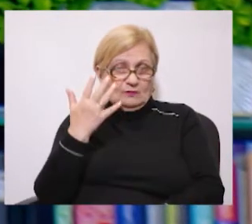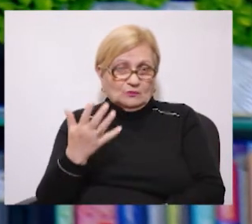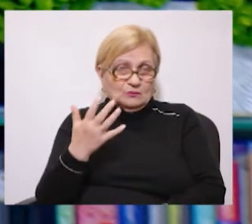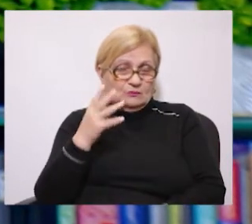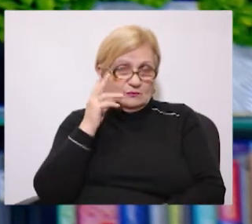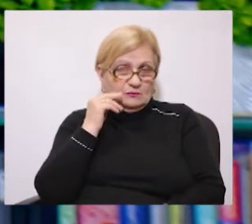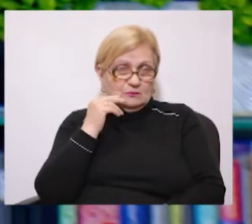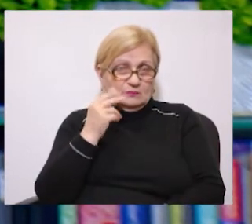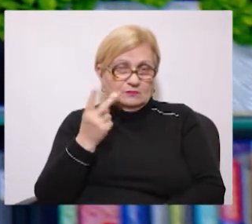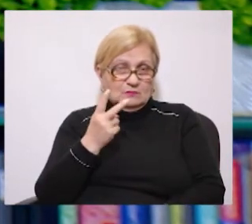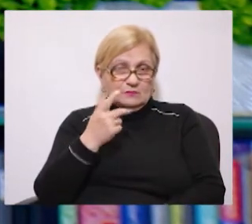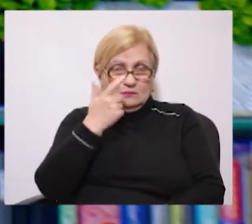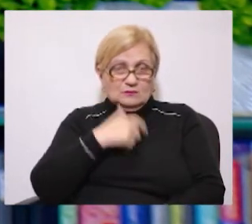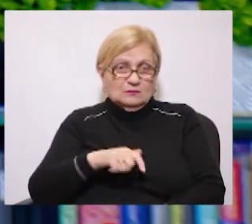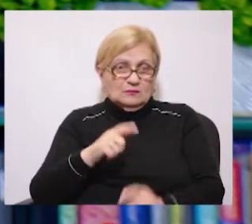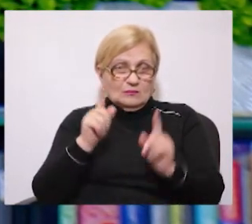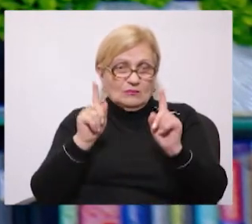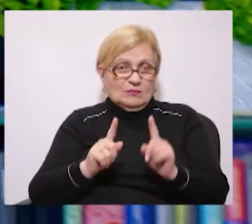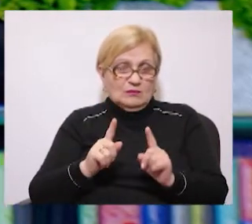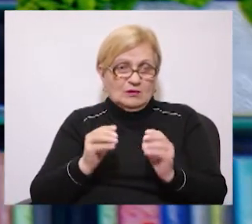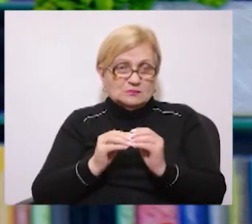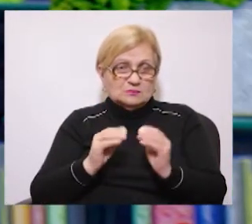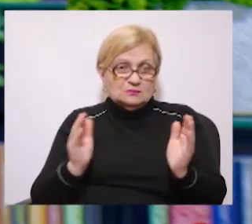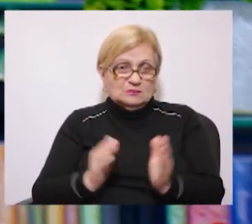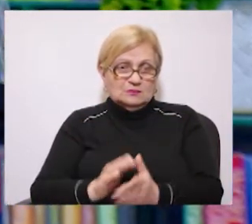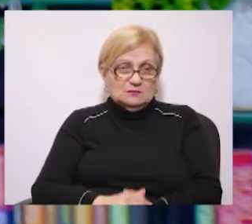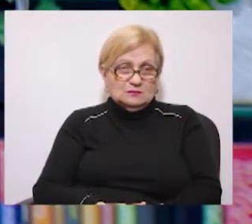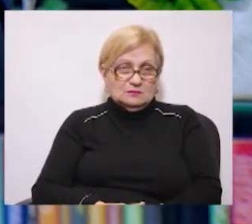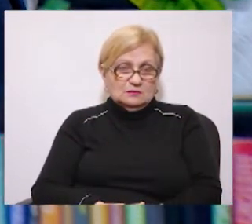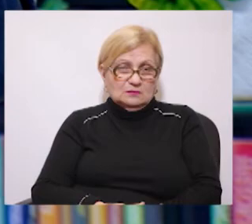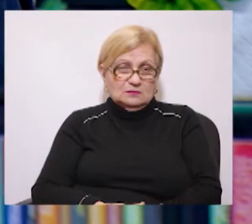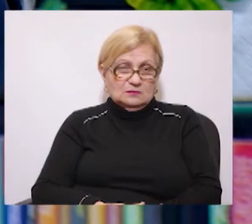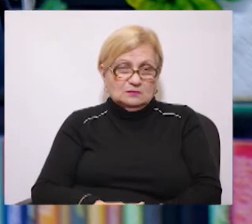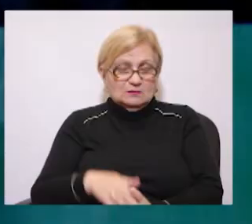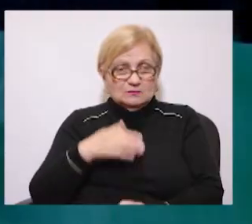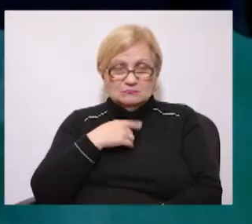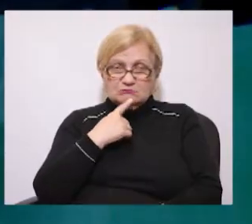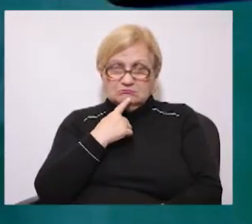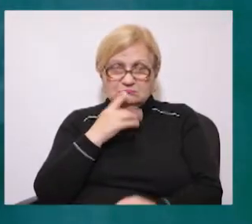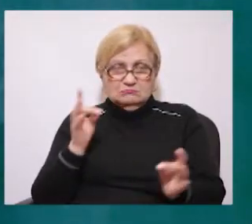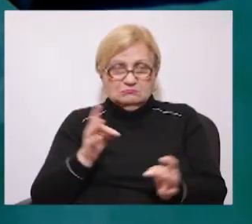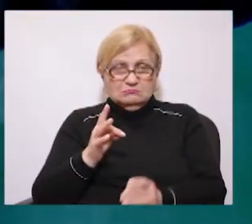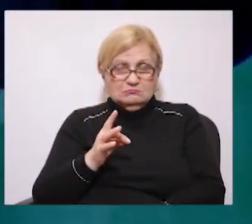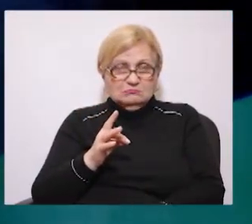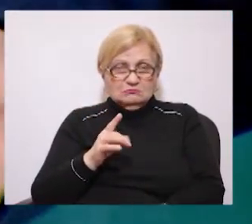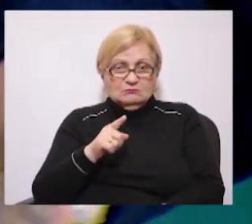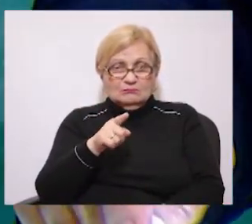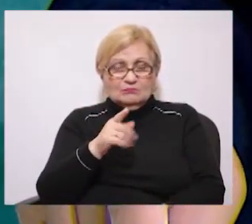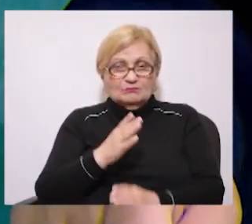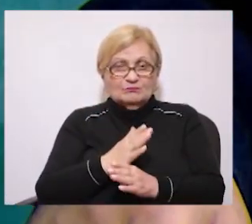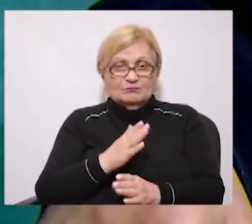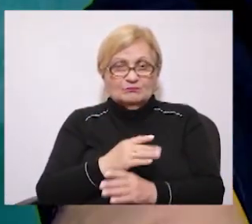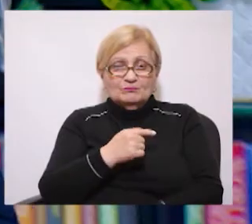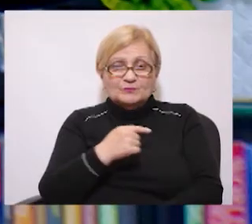რიცხვი უნდა იყოს თავის მოდულზე 10-ით ნაკლები. აი მე გამიჩნდა ეჭვი და ძალიან სწორად მივაგენი. ეს რიცხვი